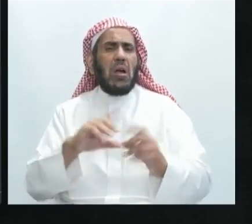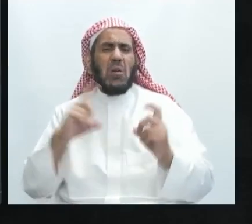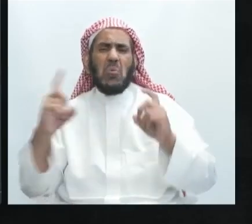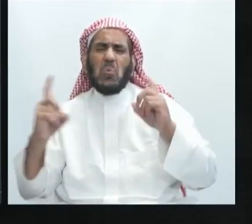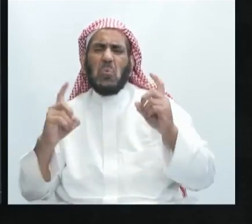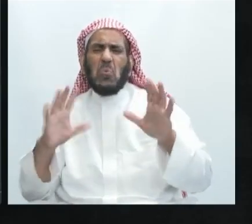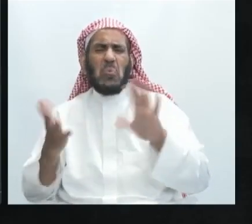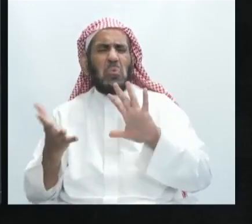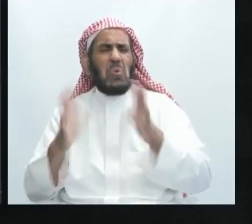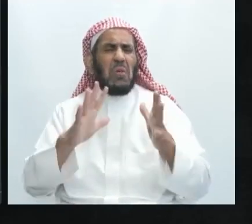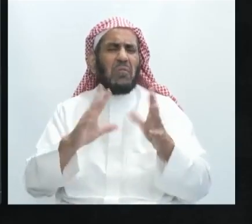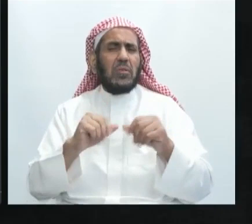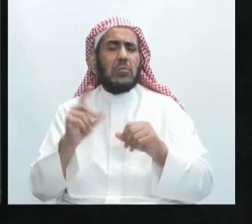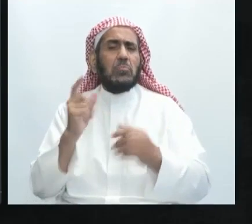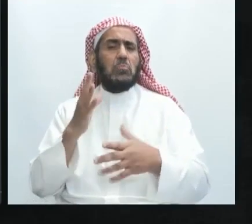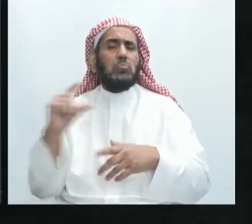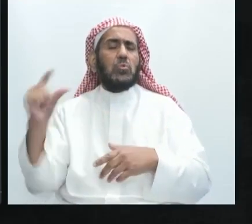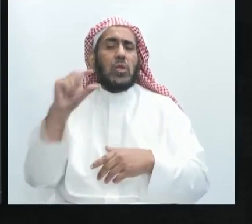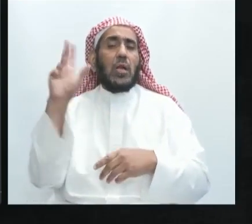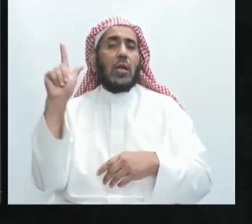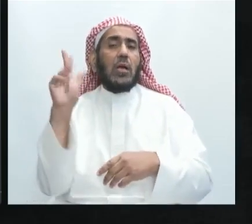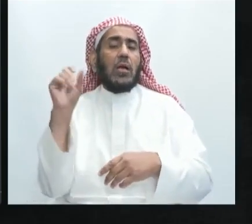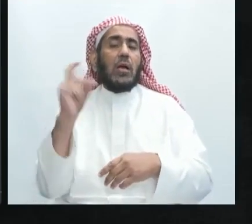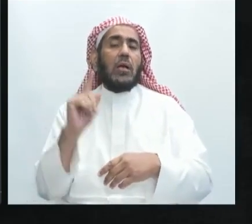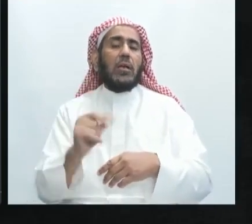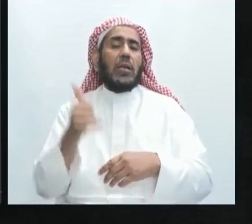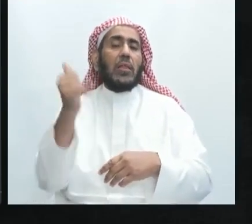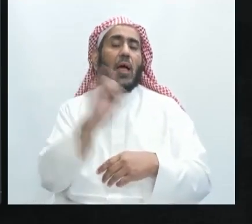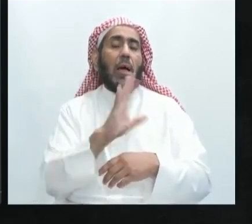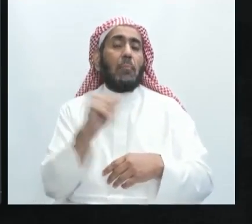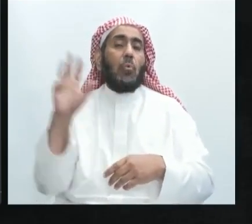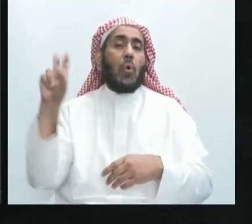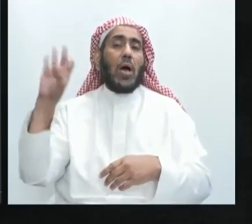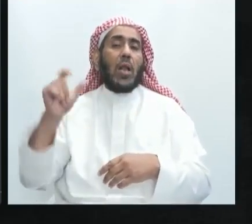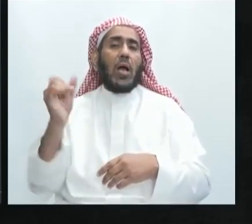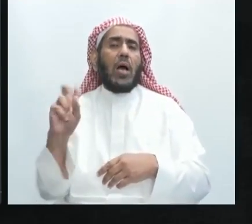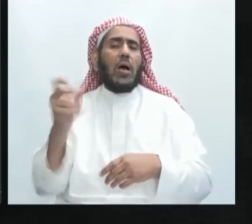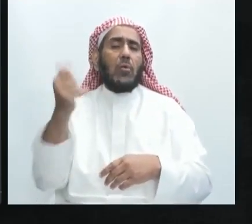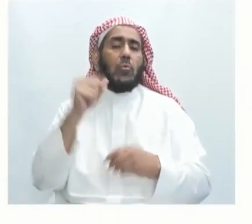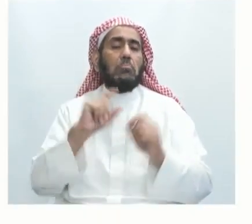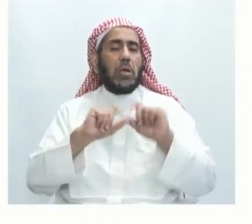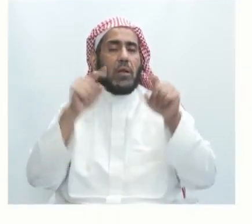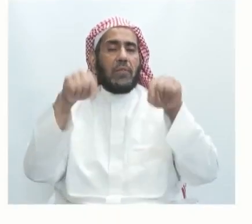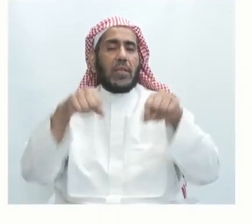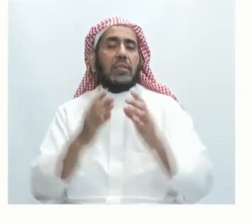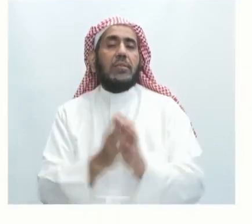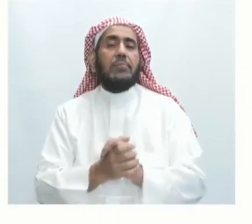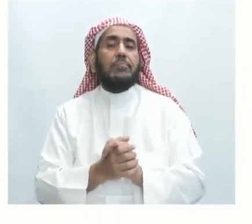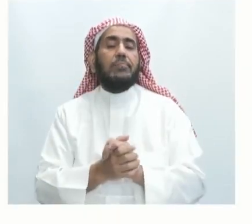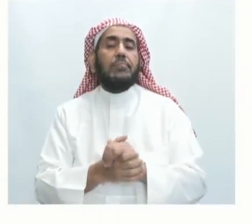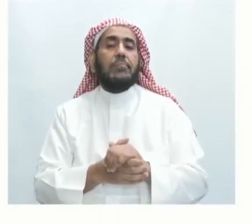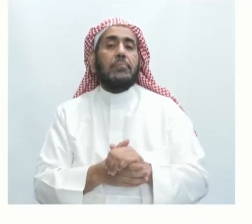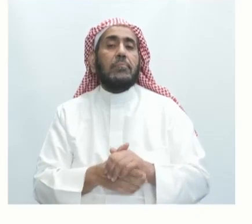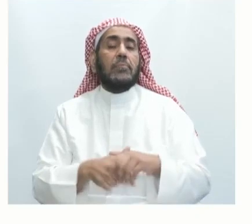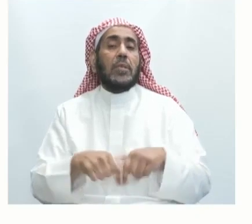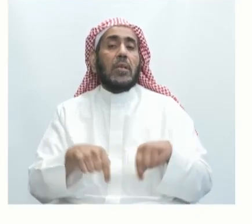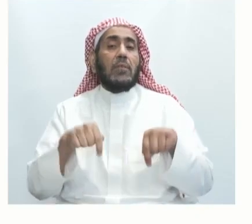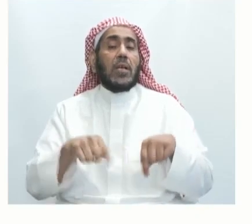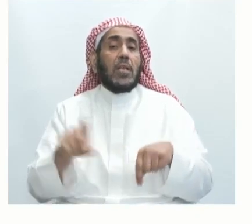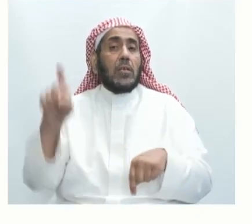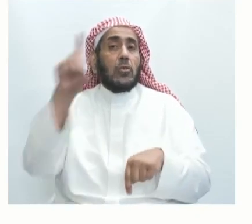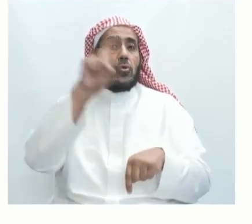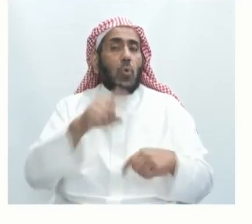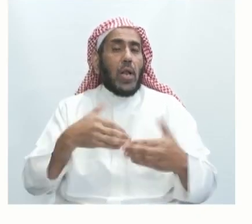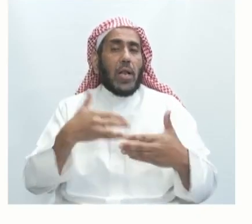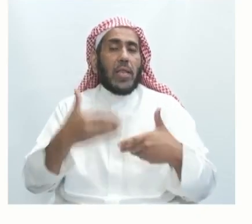في الاصطلاح بين مصطلح النظام المصطلح القانون قد بيناه في اثناء الدرس في هذا السؤال